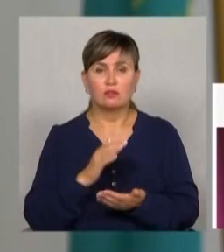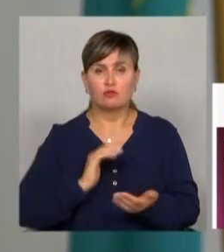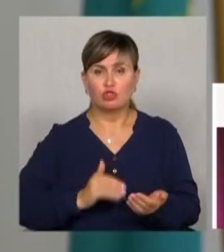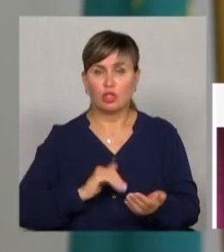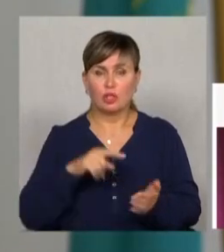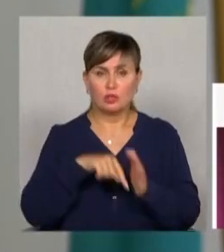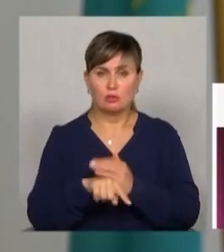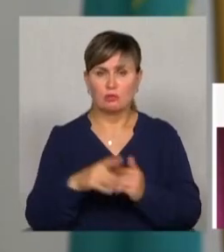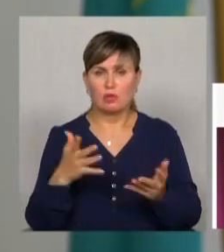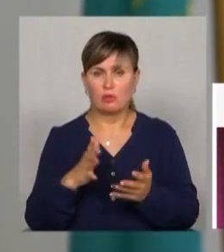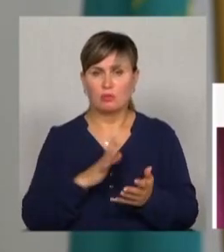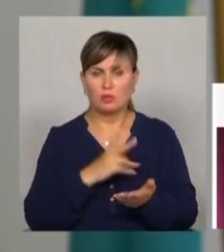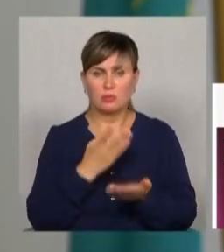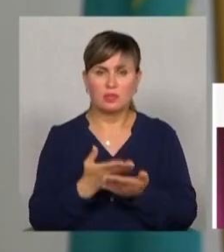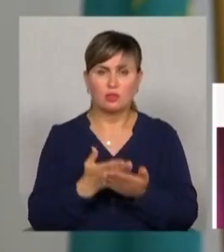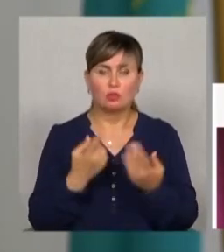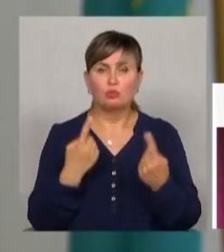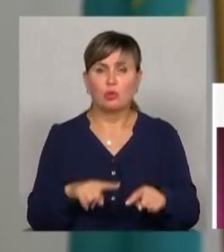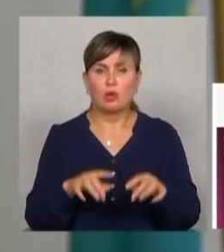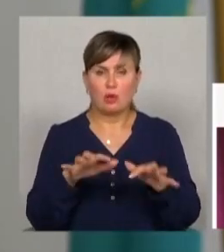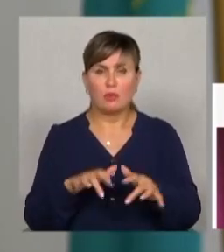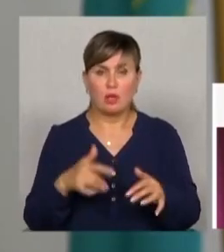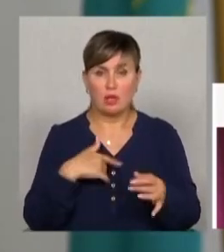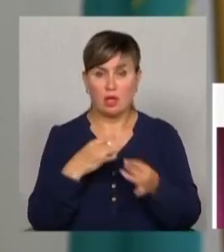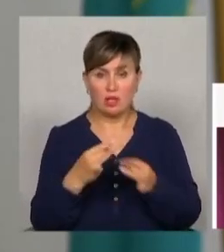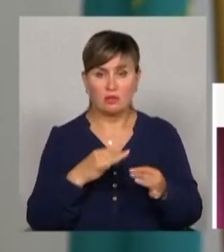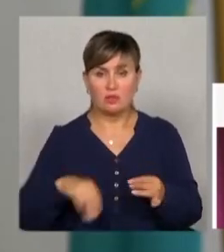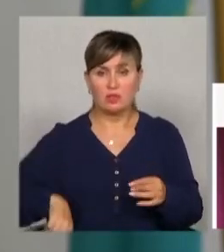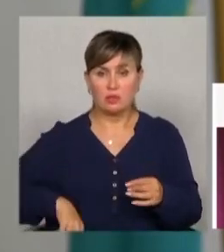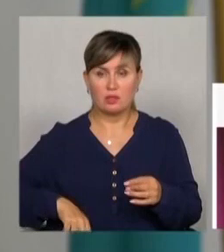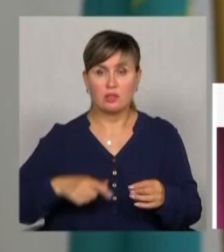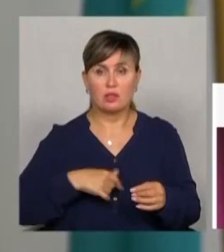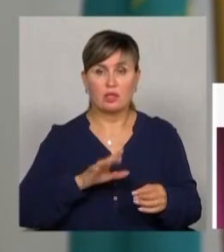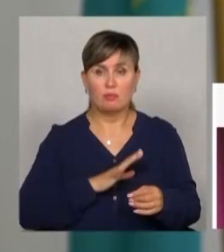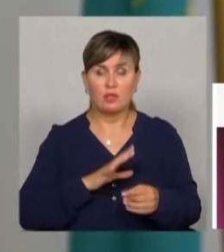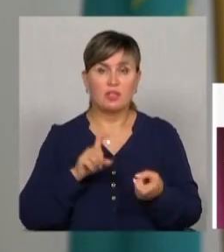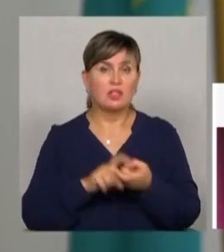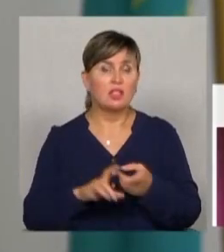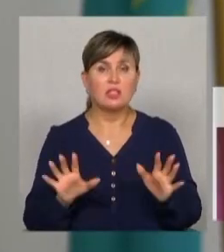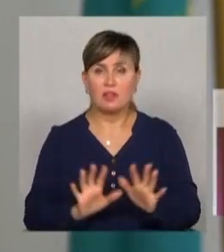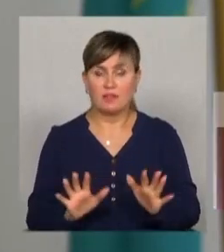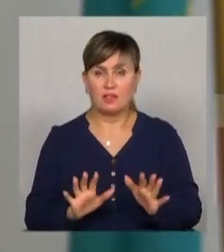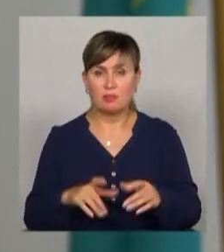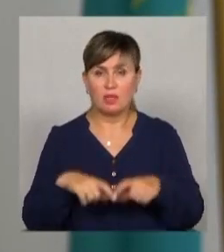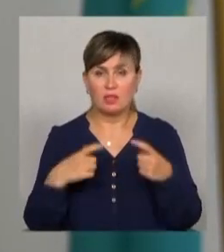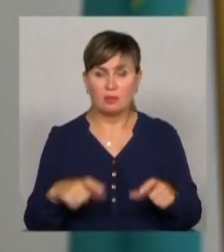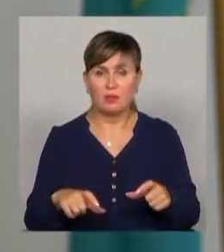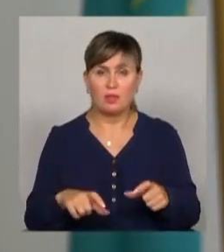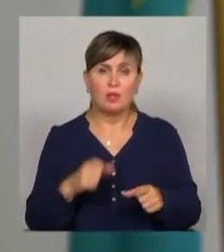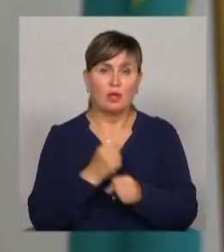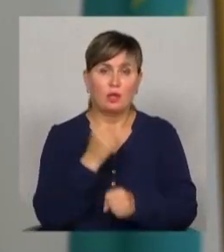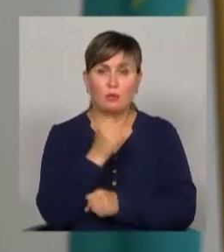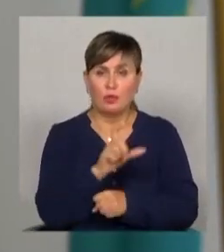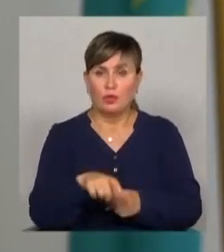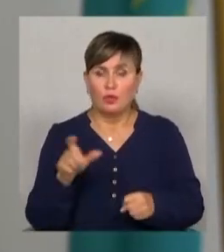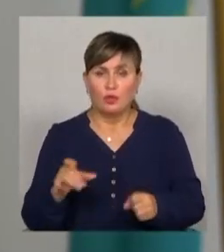вузах какая-то представлена другая база. Я разговаривала с директором центра, независимого центра экзаменации, с работниками